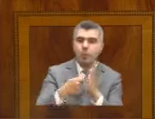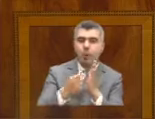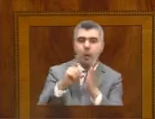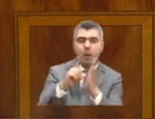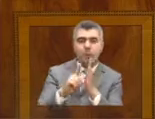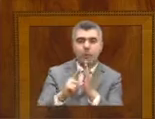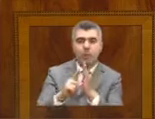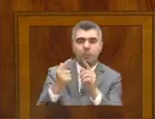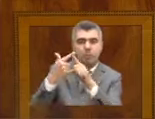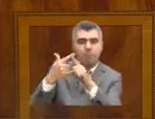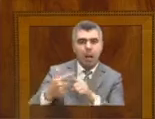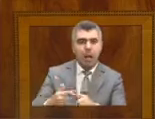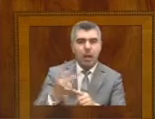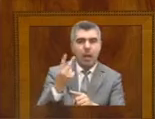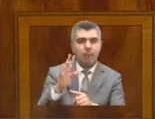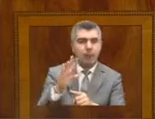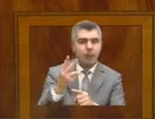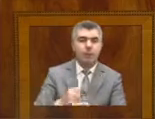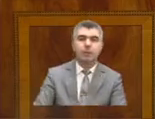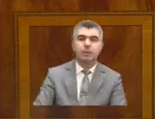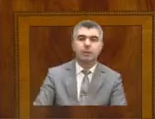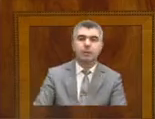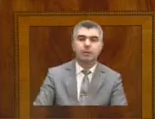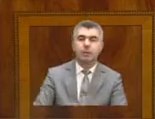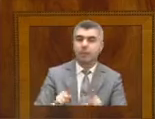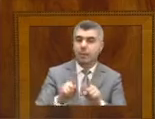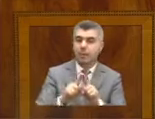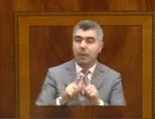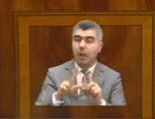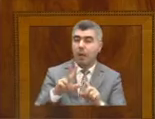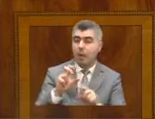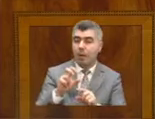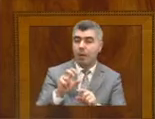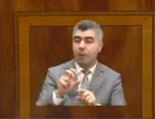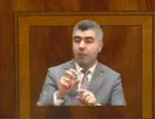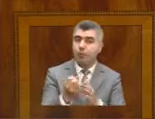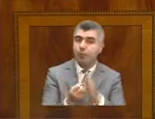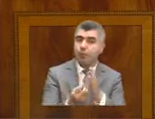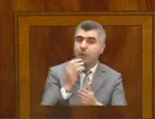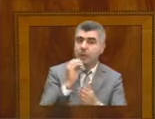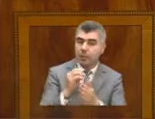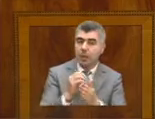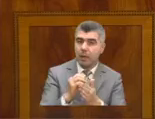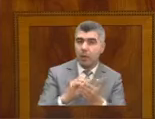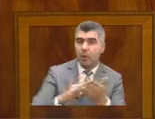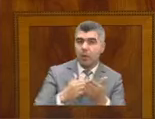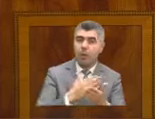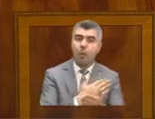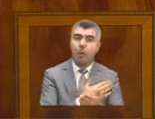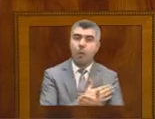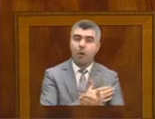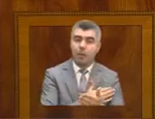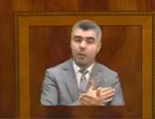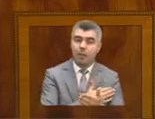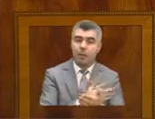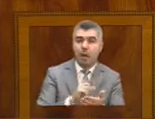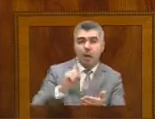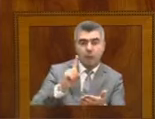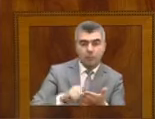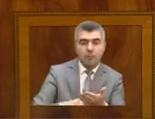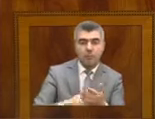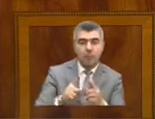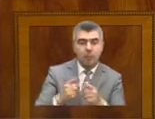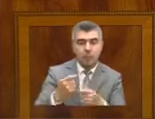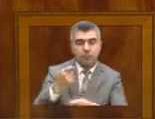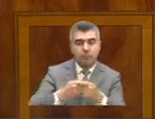لسنة 2025 وأخذا بعين الاعتبار التطورات المتعلقة بالسياق الوطني وكذا الظرفية الاقتصادية